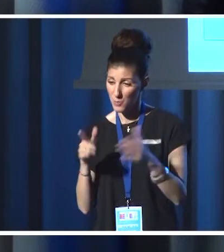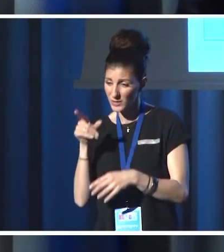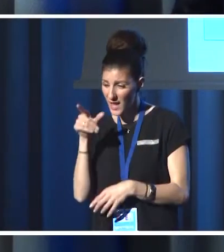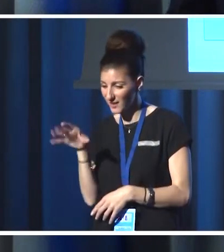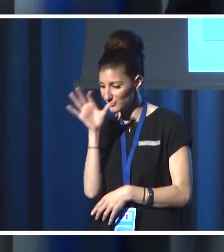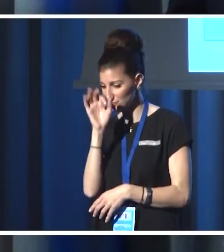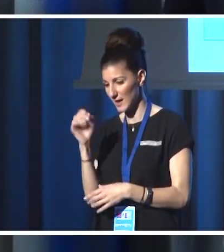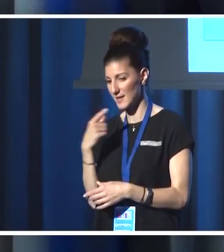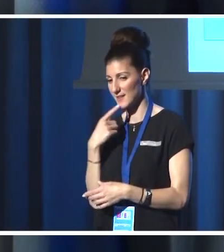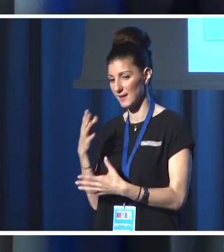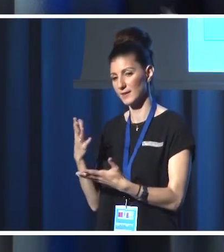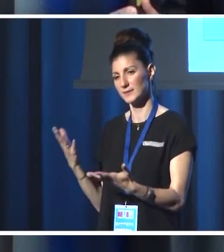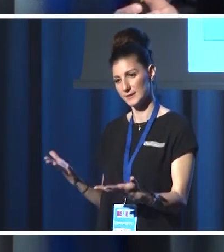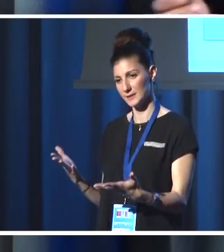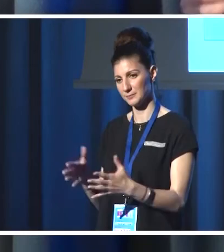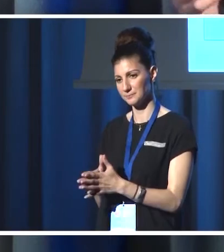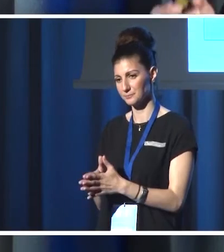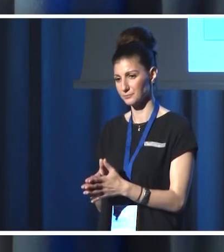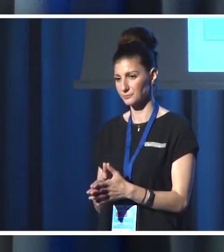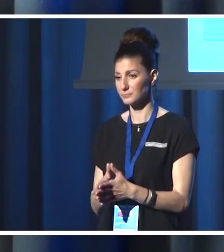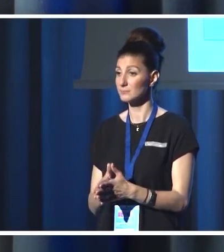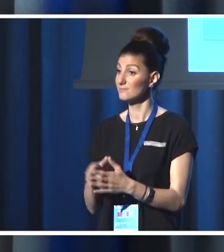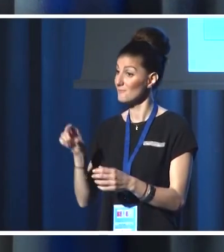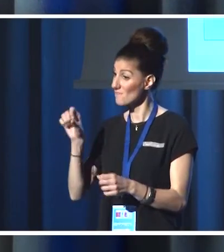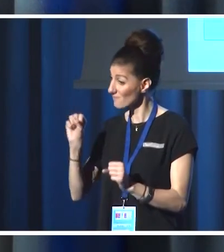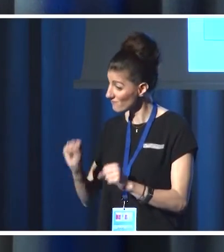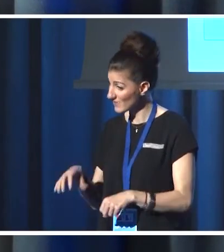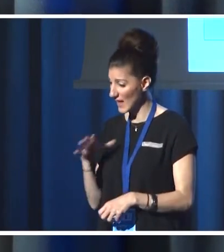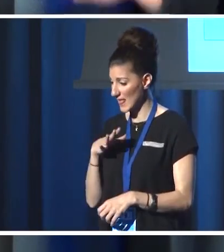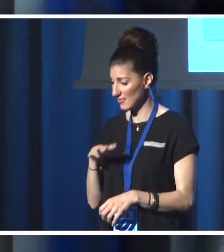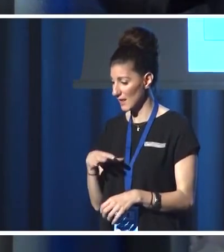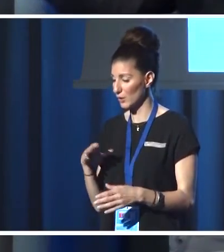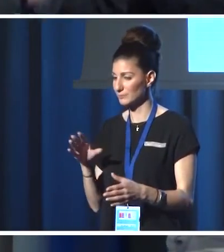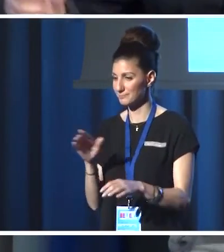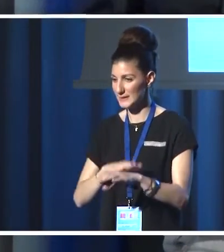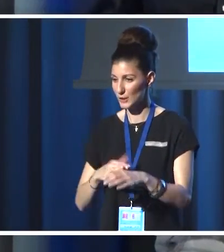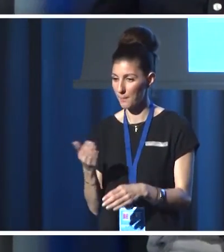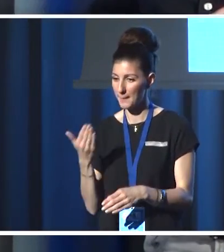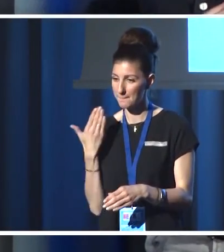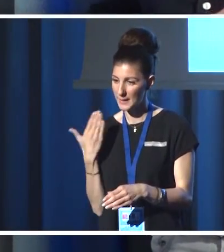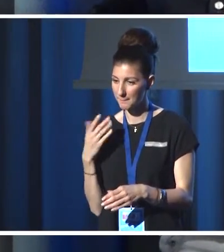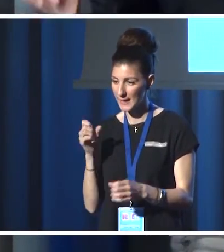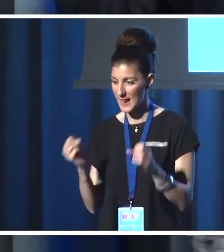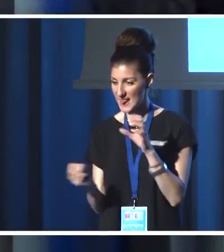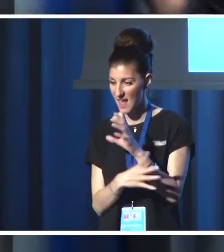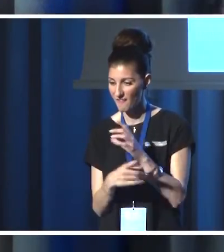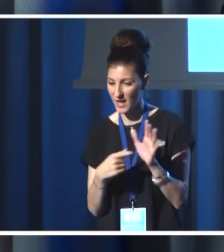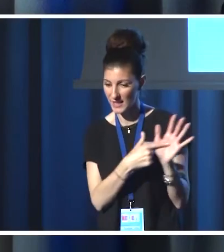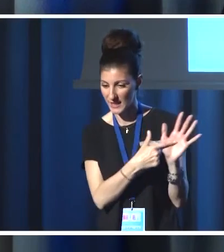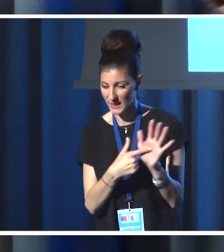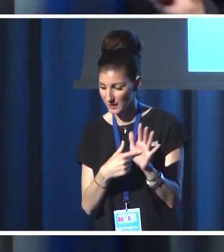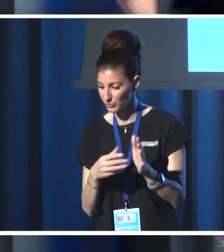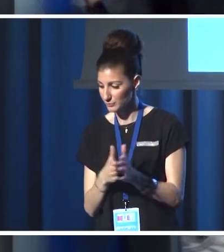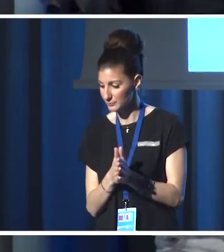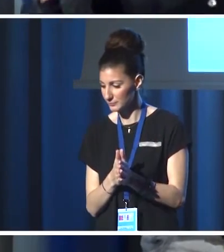ειλικρινής και λέει αλλά ναι θέλω ας πάμε λίγο στην προηγούμενη διαφάνεια να δείξω κάτι αυτός που λέει ότι